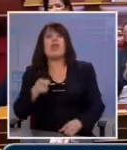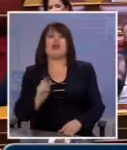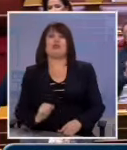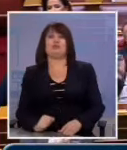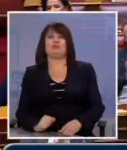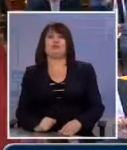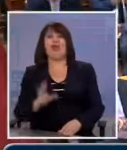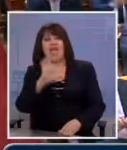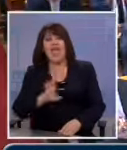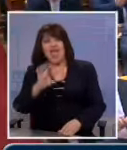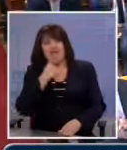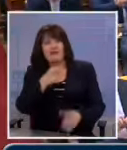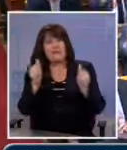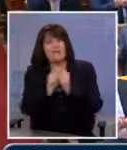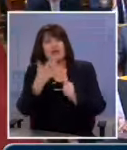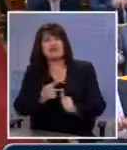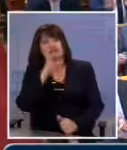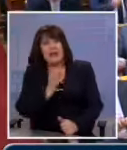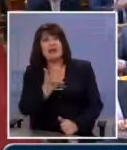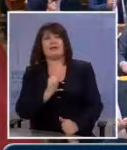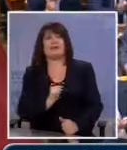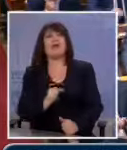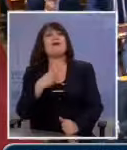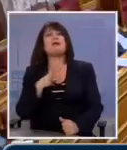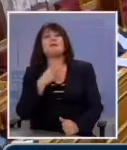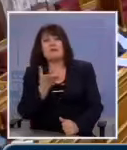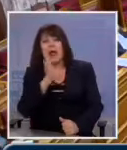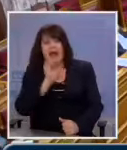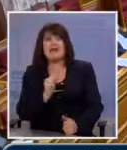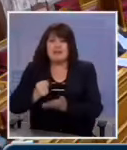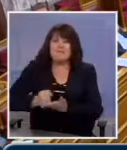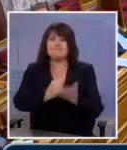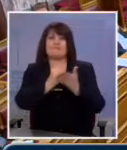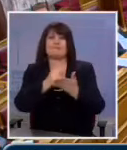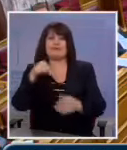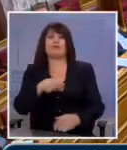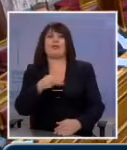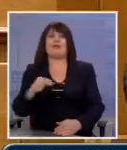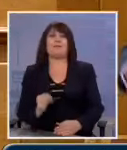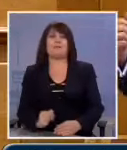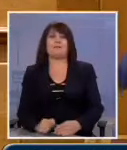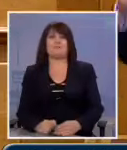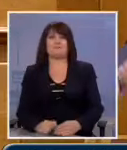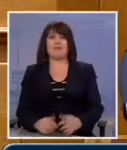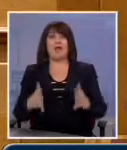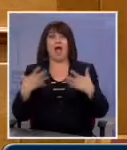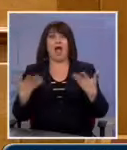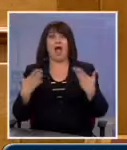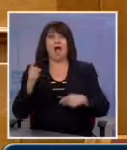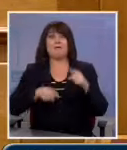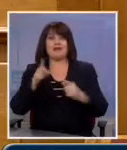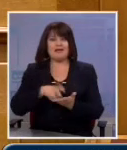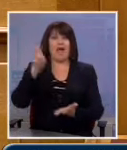Έχετε Ευρωπαίους φίλους, είναι αλήθεια αυτό. Είναι αλήθεια ότι σας στηρίζουν σε αυτό. Έχει ενθουσιάσει ορισμένους